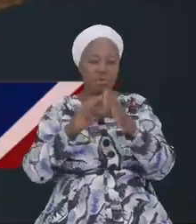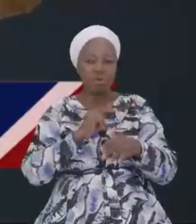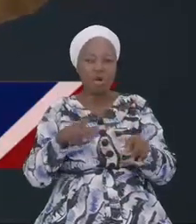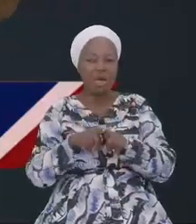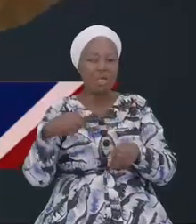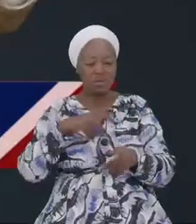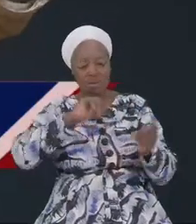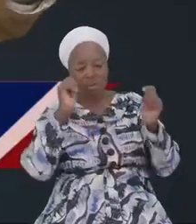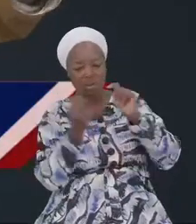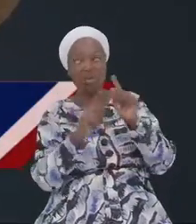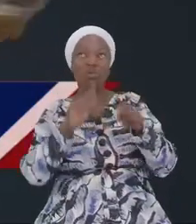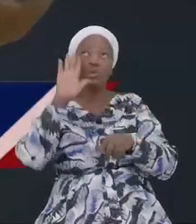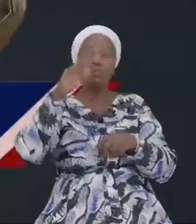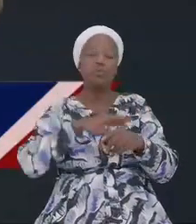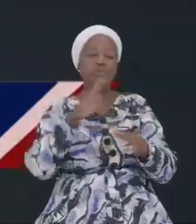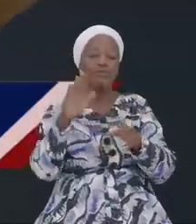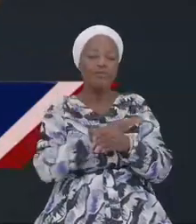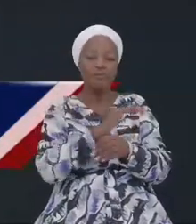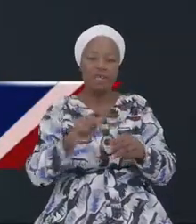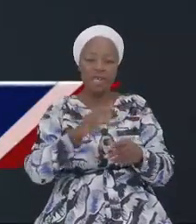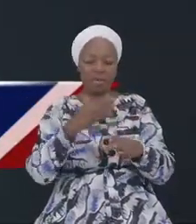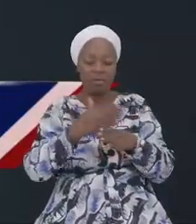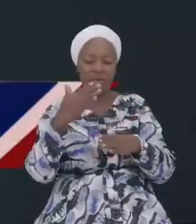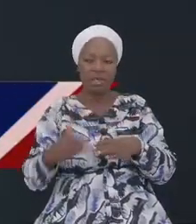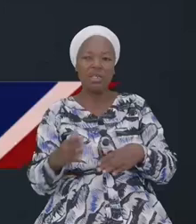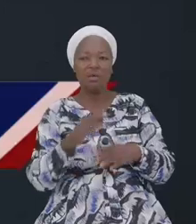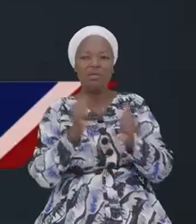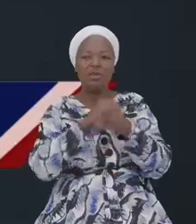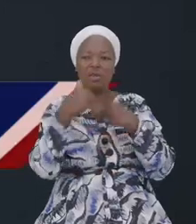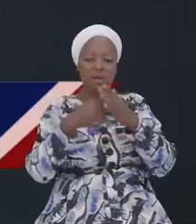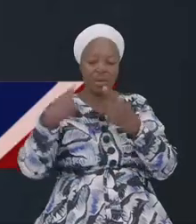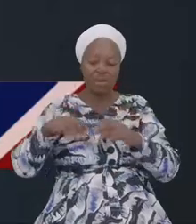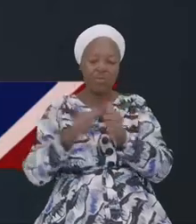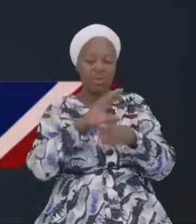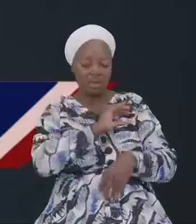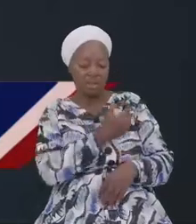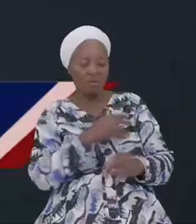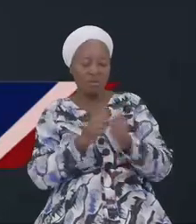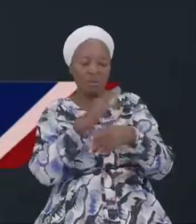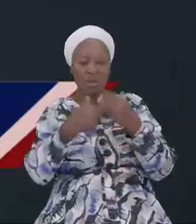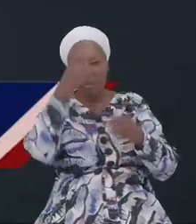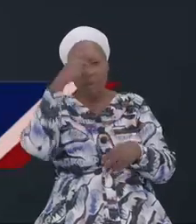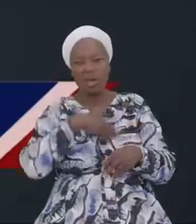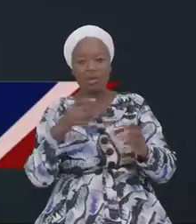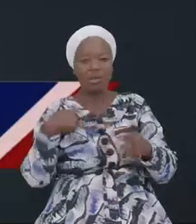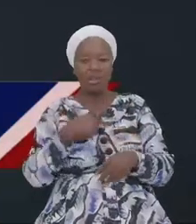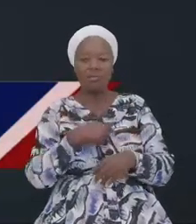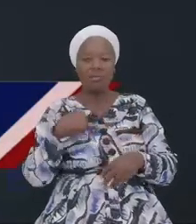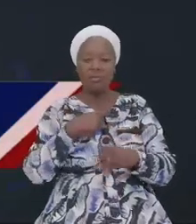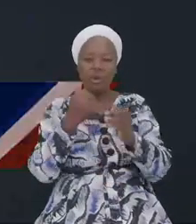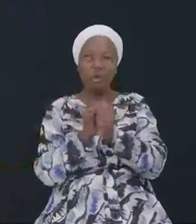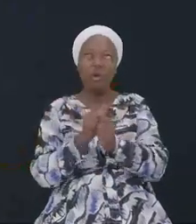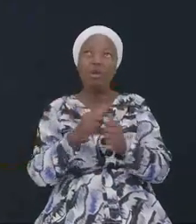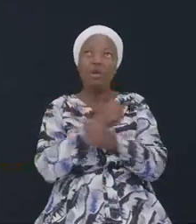nous nous tournons vers lui totalement, pleinement et avec tout notre cœur, notre âme, notre pensée. Et nous l'aimons sans